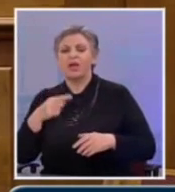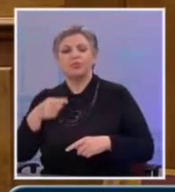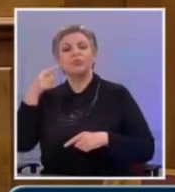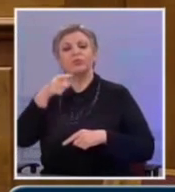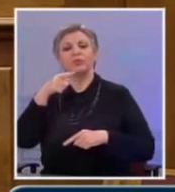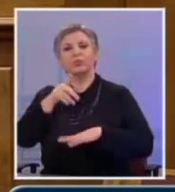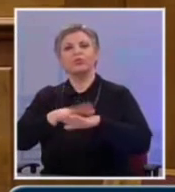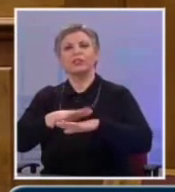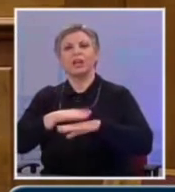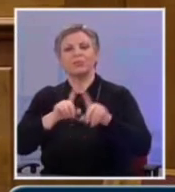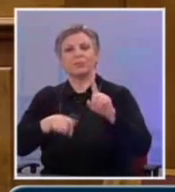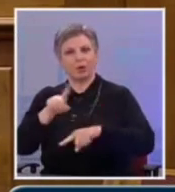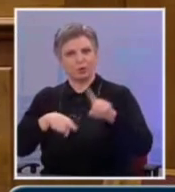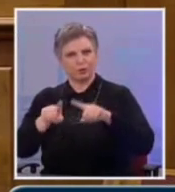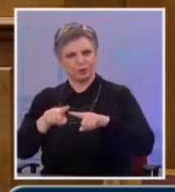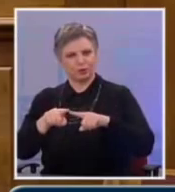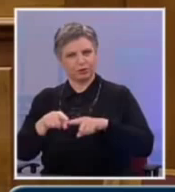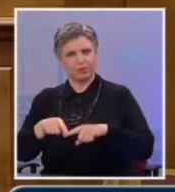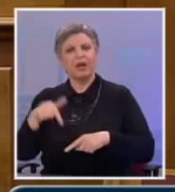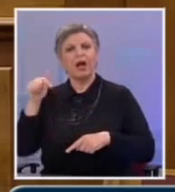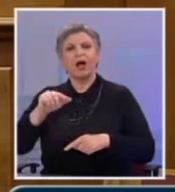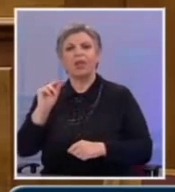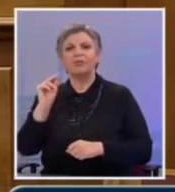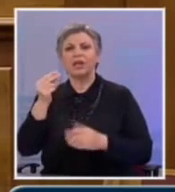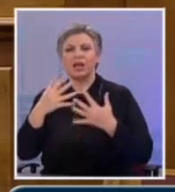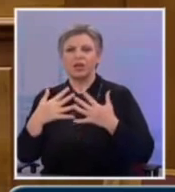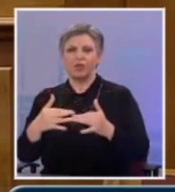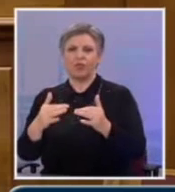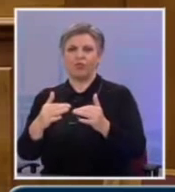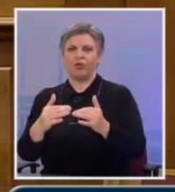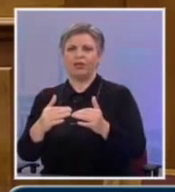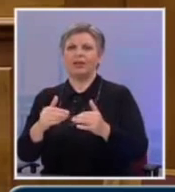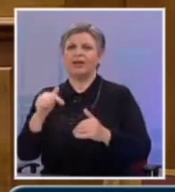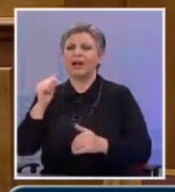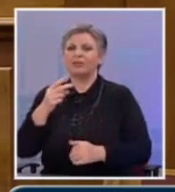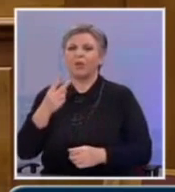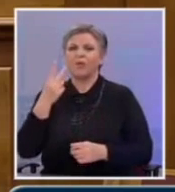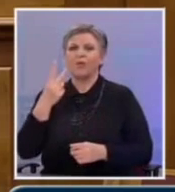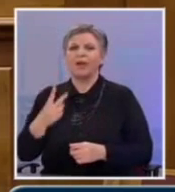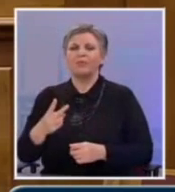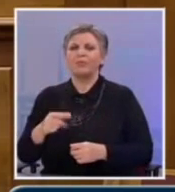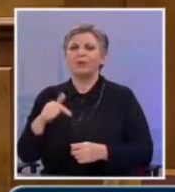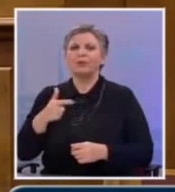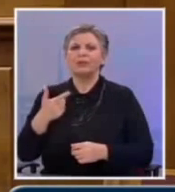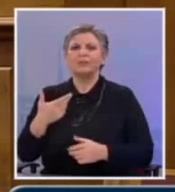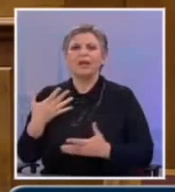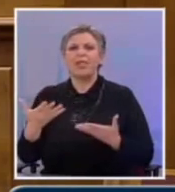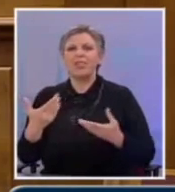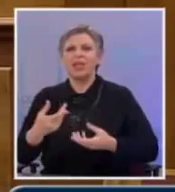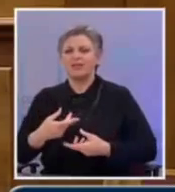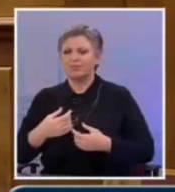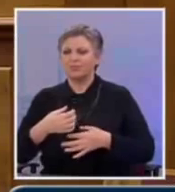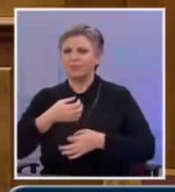παρούσα βουλή δεν αντιστοιχεί στους πραγματικούς κοινωνικούς σχετισμούς. Είναι φανερό ότι